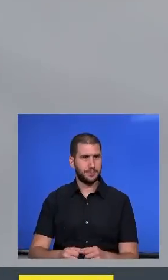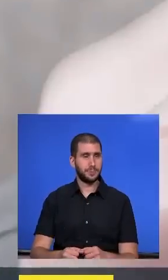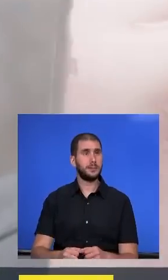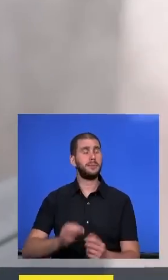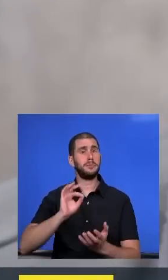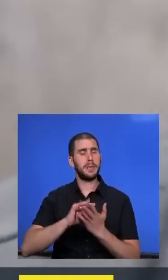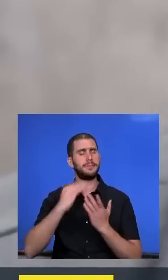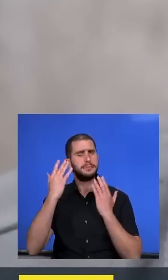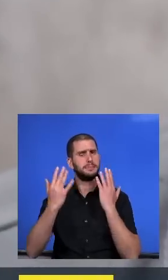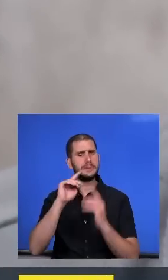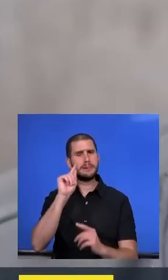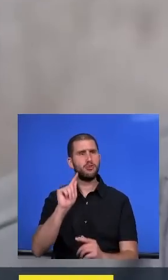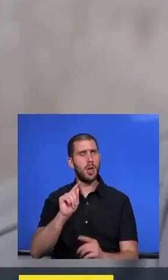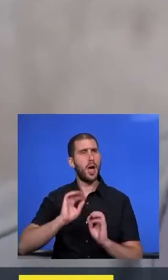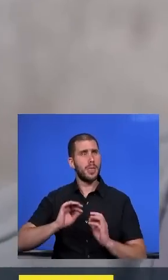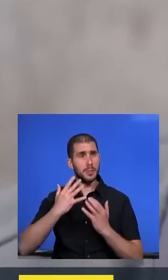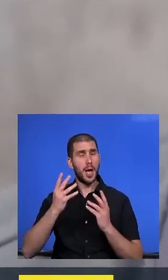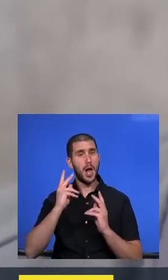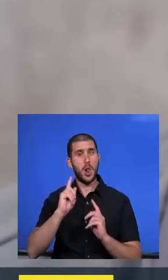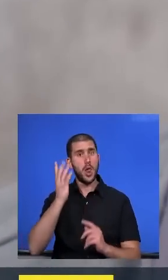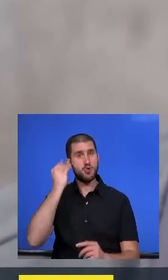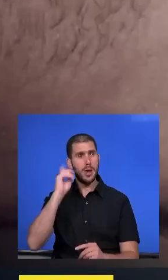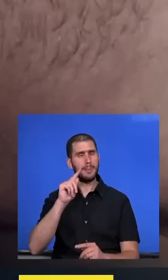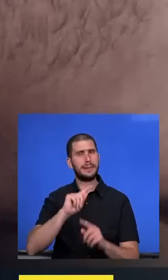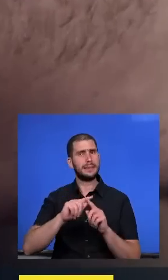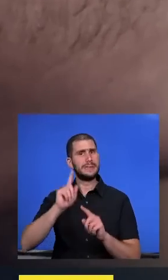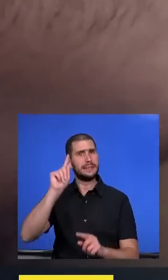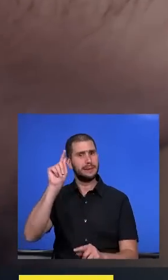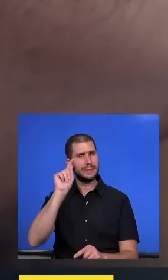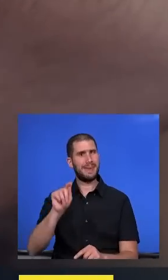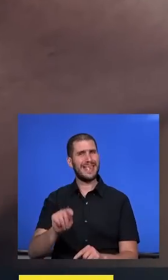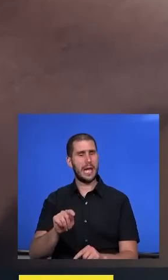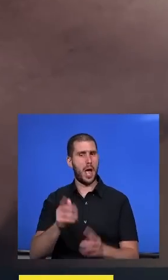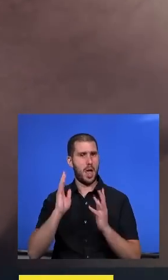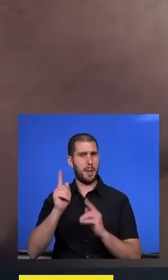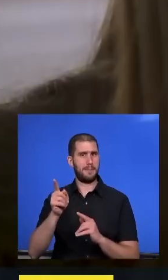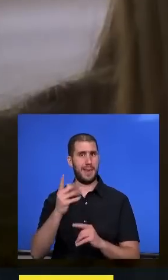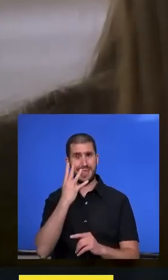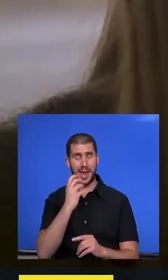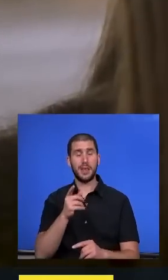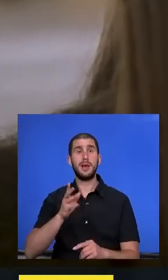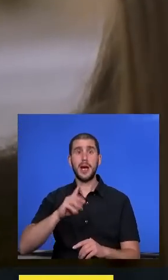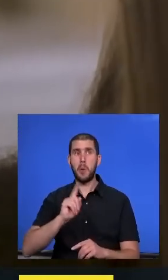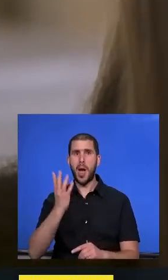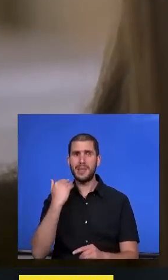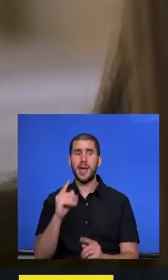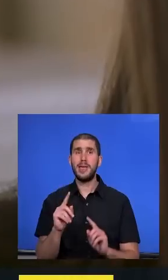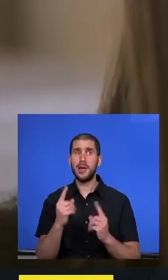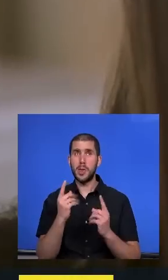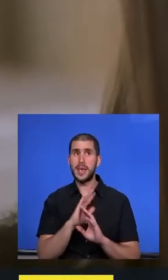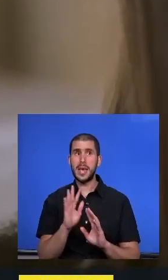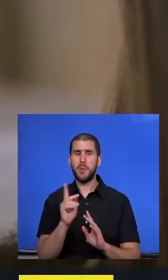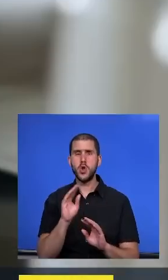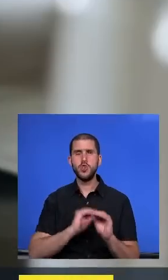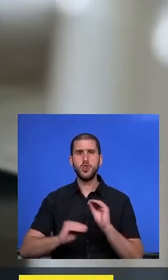שסימני השאלה ימשיכו להתברר, חשוב לא לשכוח גם את סימני הקריאה שעולים מהטרגדיה, שככל הנראה לא הייתה נגרמת אל מלא